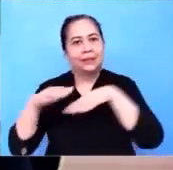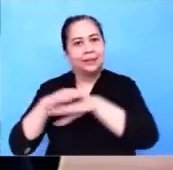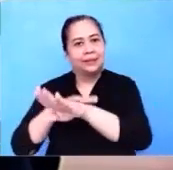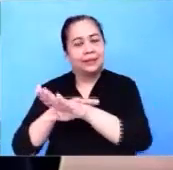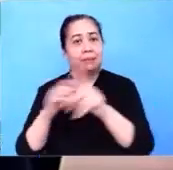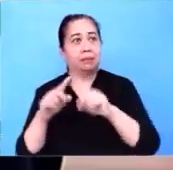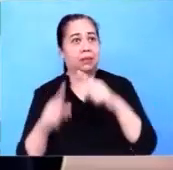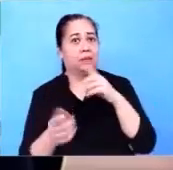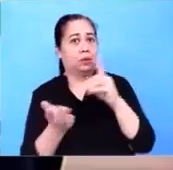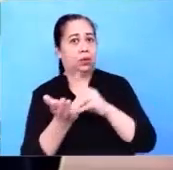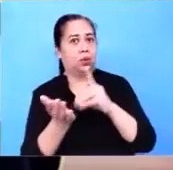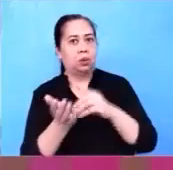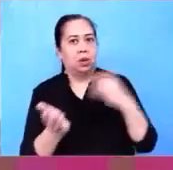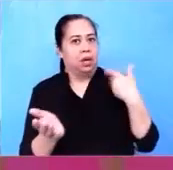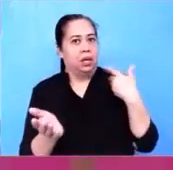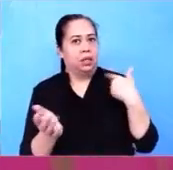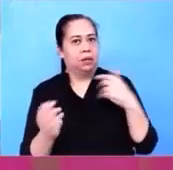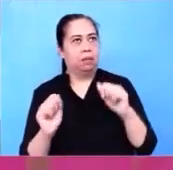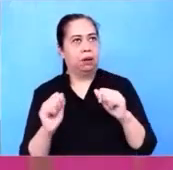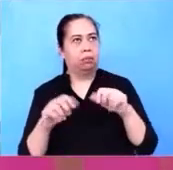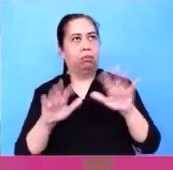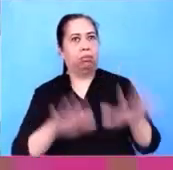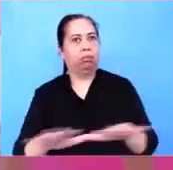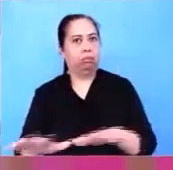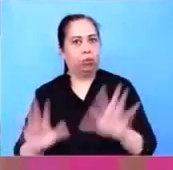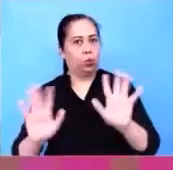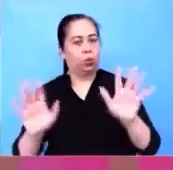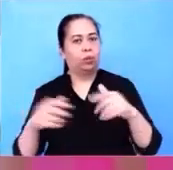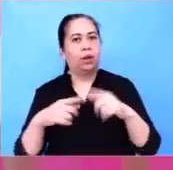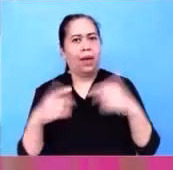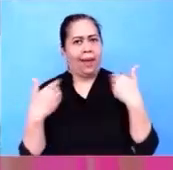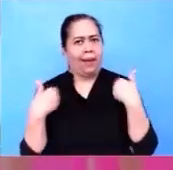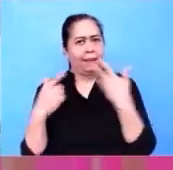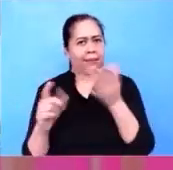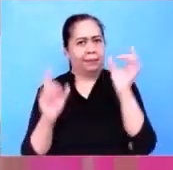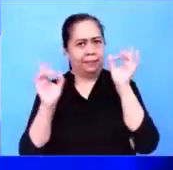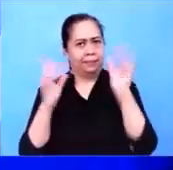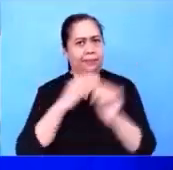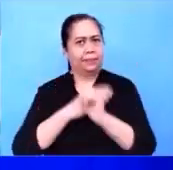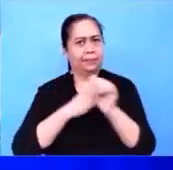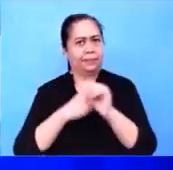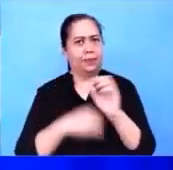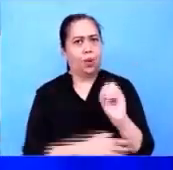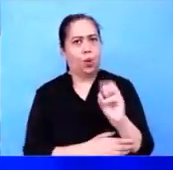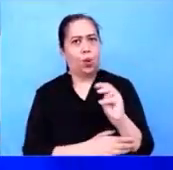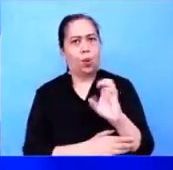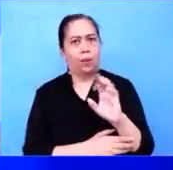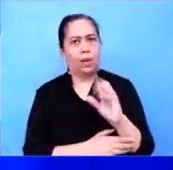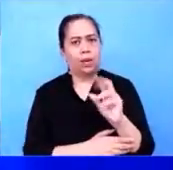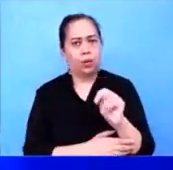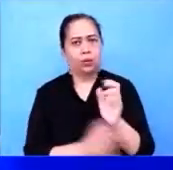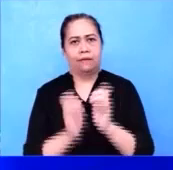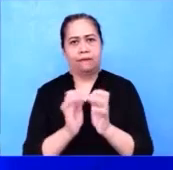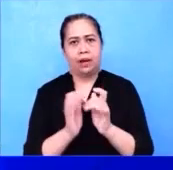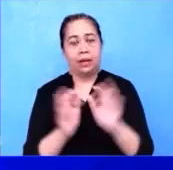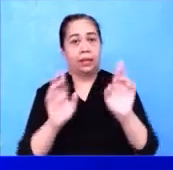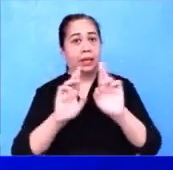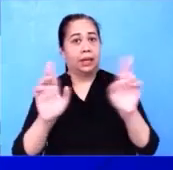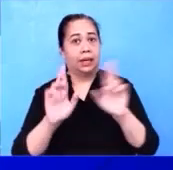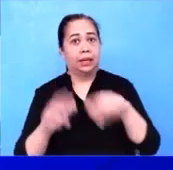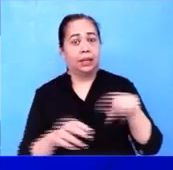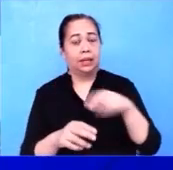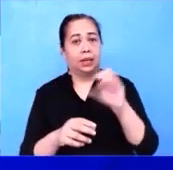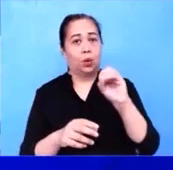pa rin sila nagpapakampante, lalo't andyan pa rin ang banta ng Omicron variant. Nakahanda na nga ang kanilang mga oxygen tank